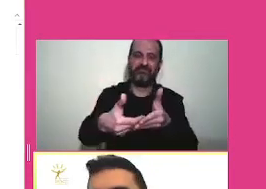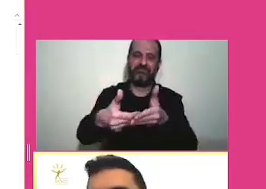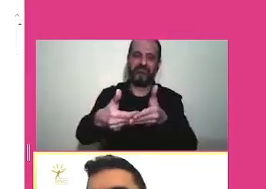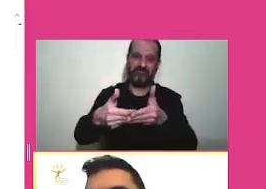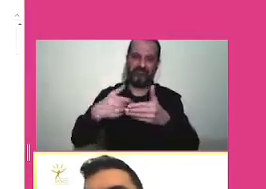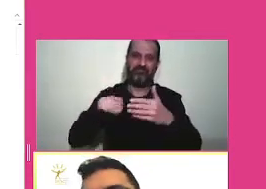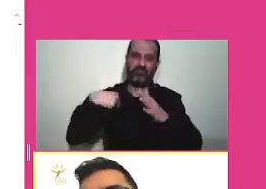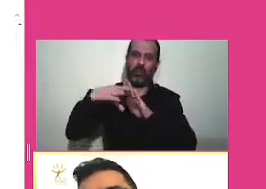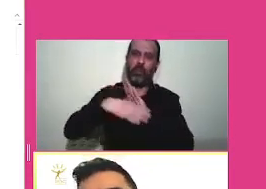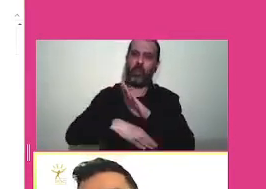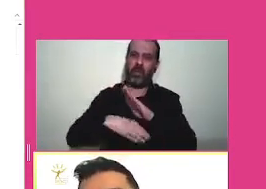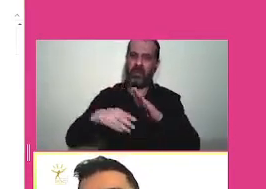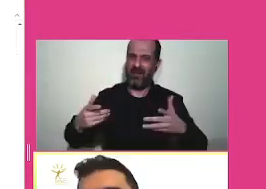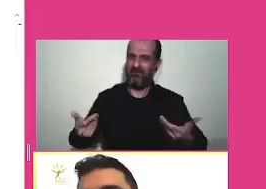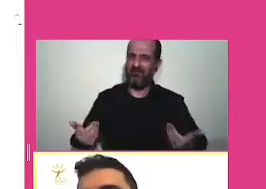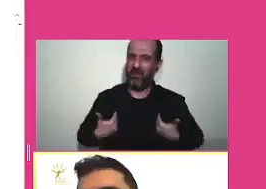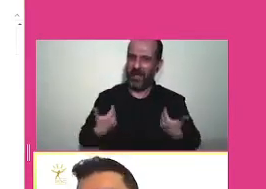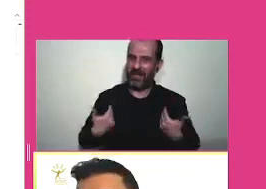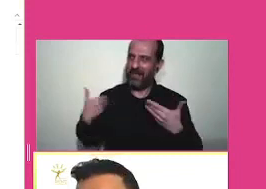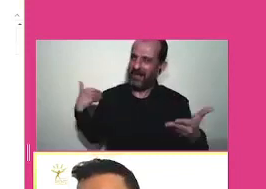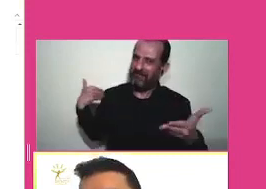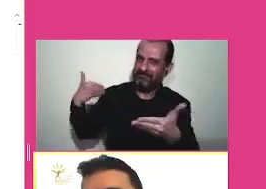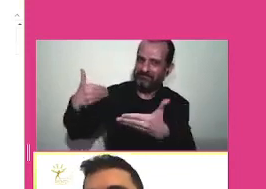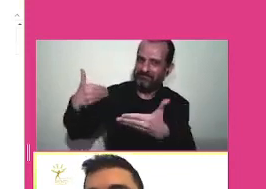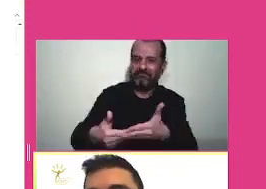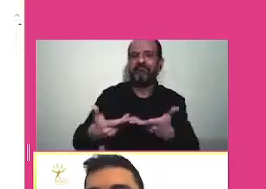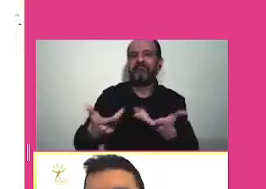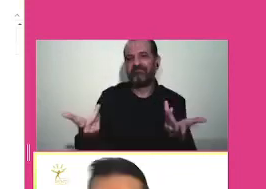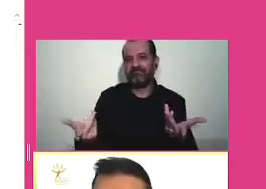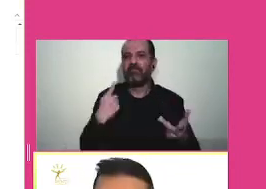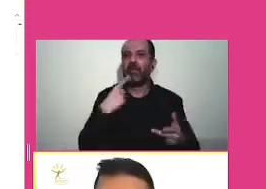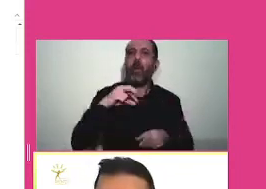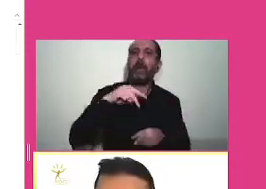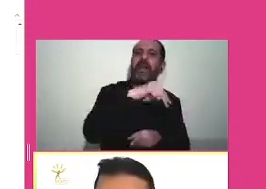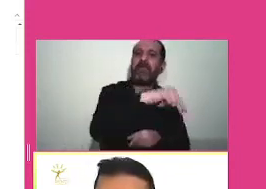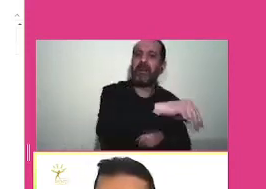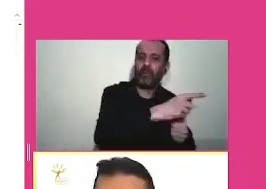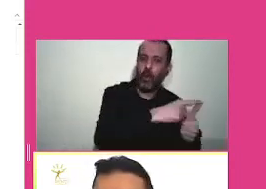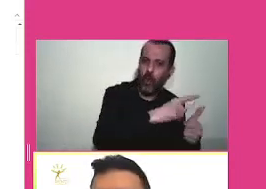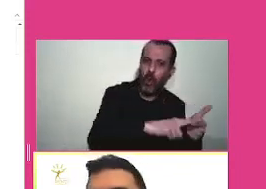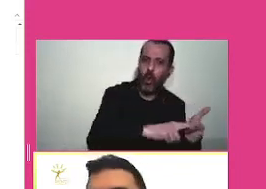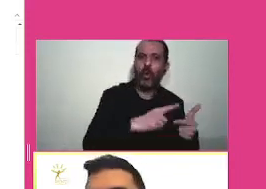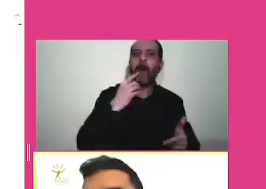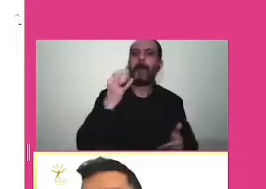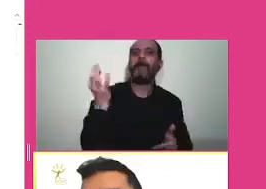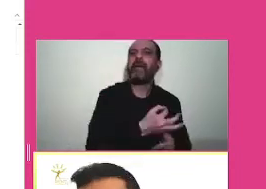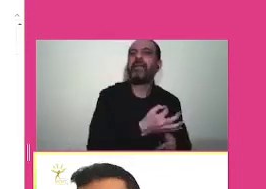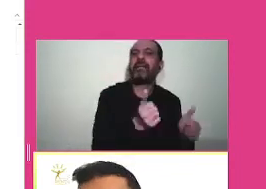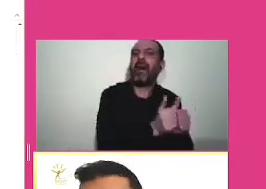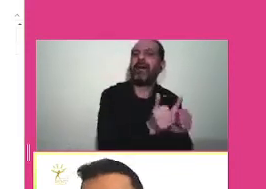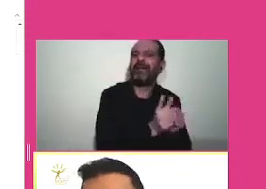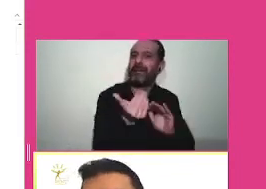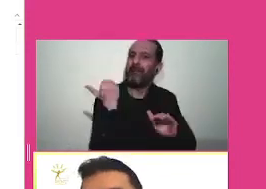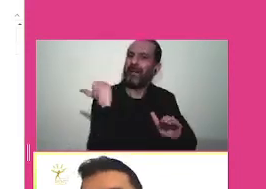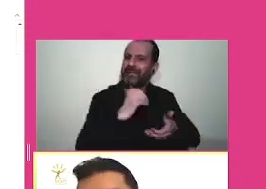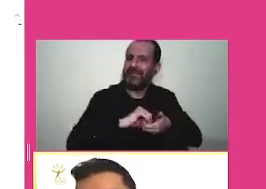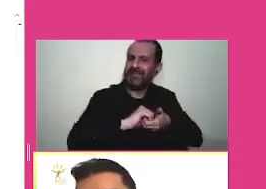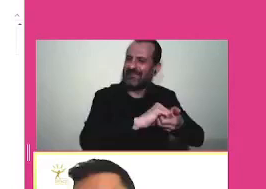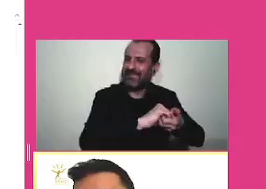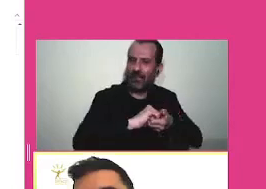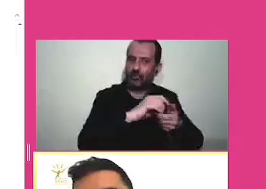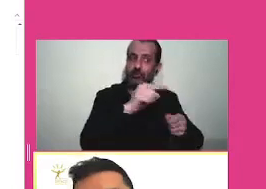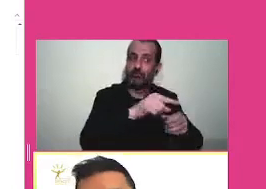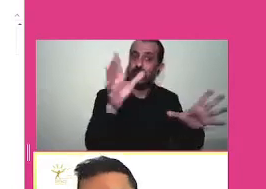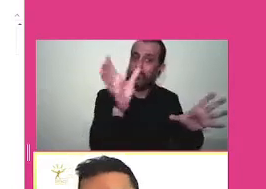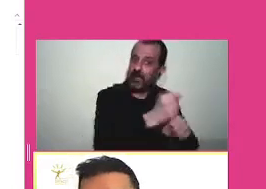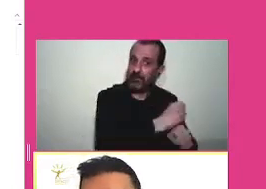διάρκεια του παιχνιδιού. Και παρότι βλέπω από τους άλλους δύο συλλόγους, και από το Περπατώ και από το Best Buddies, που καταφέραν σε πολύ μεγάλο βαθμό,